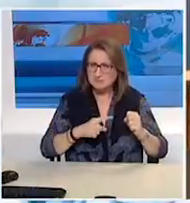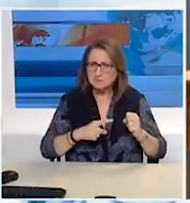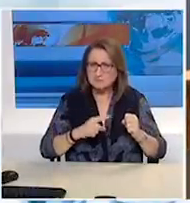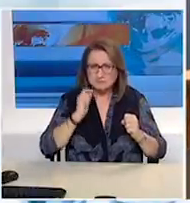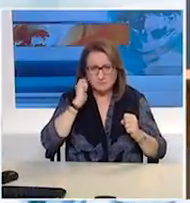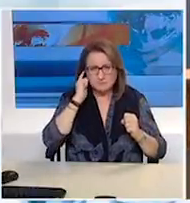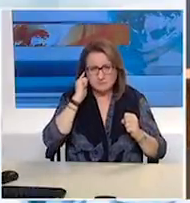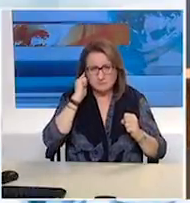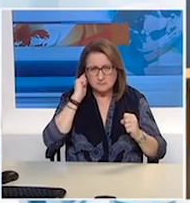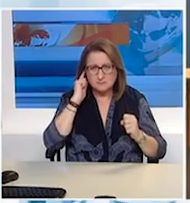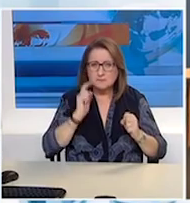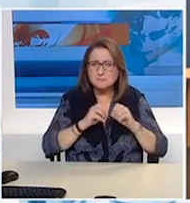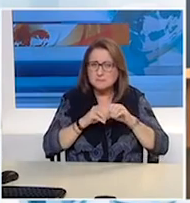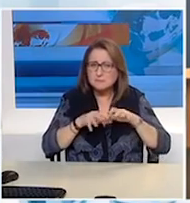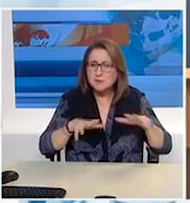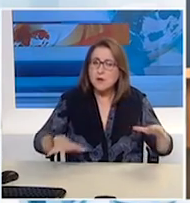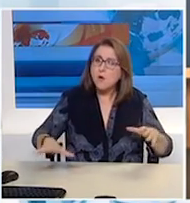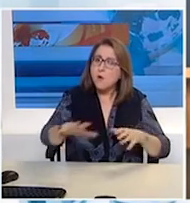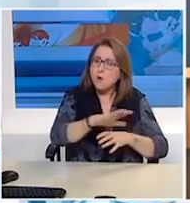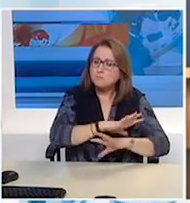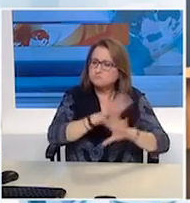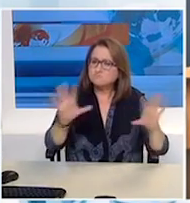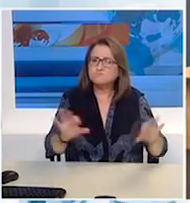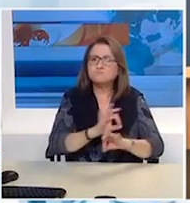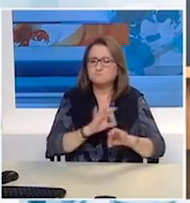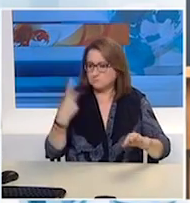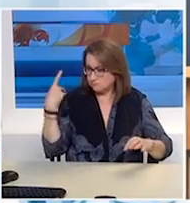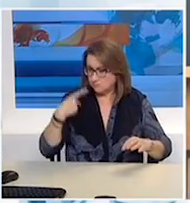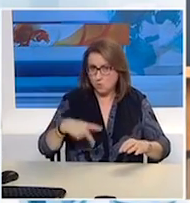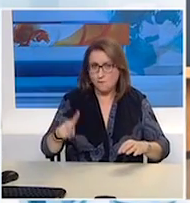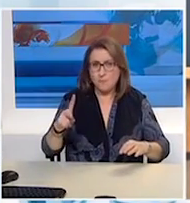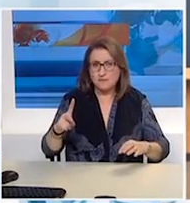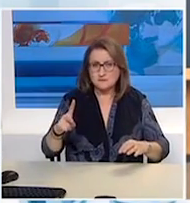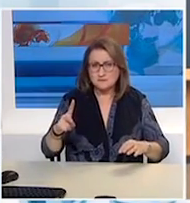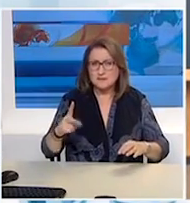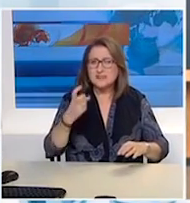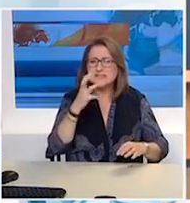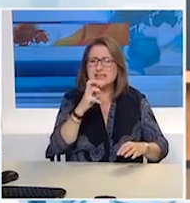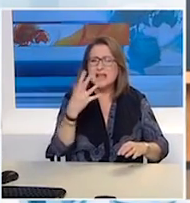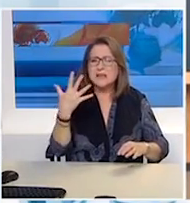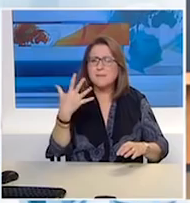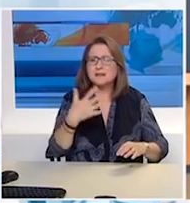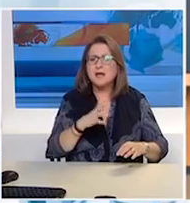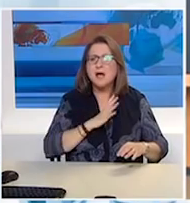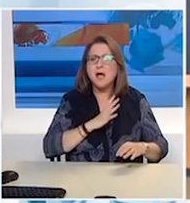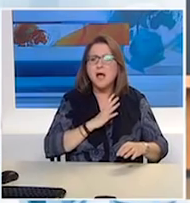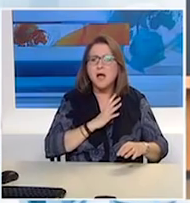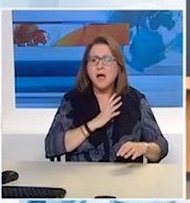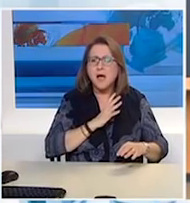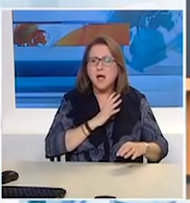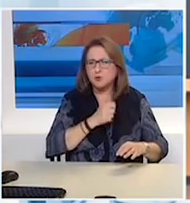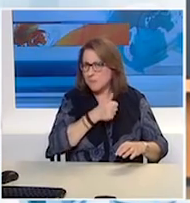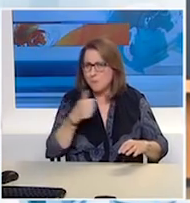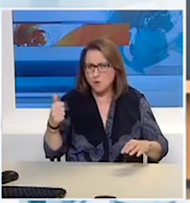δείχνουν επιβράδυνση της εξάπλωσης του ιού στον πληθυσμό. Τις τελευταίες δύο εβδομάδες, μόλις 35 άτομα είχαν μολυνθεί σύμφωνα με την